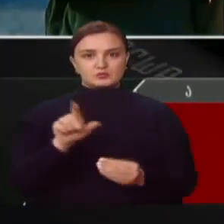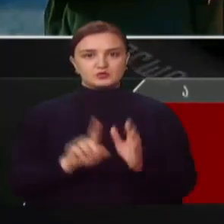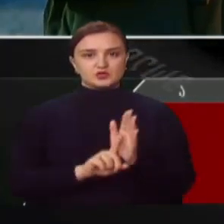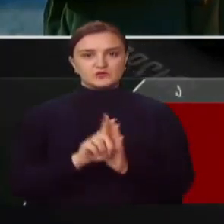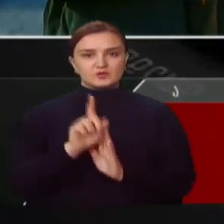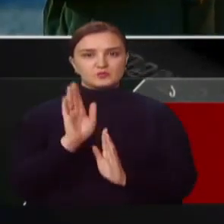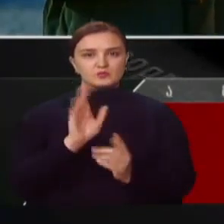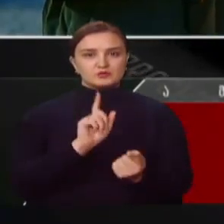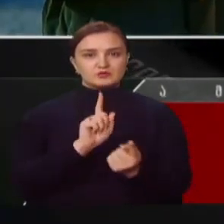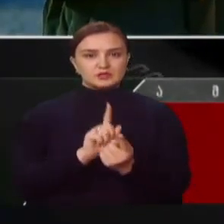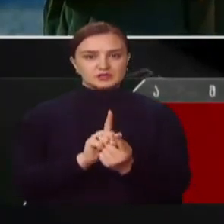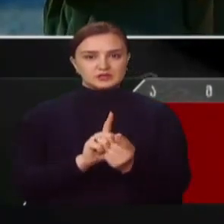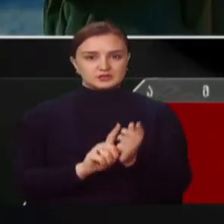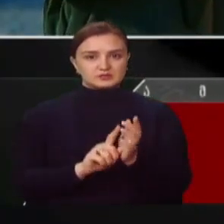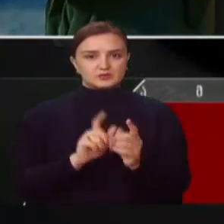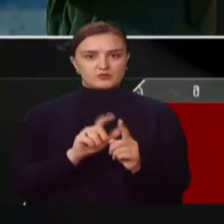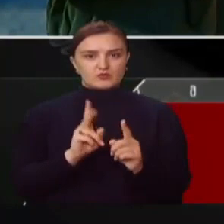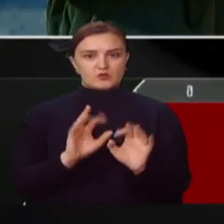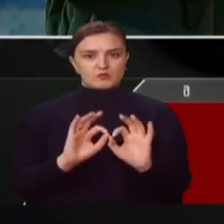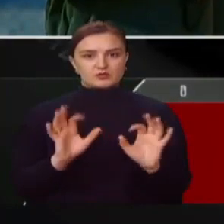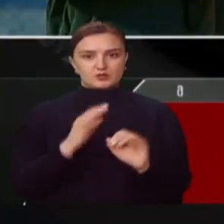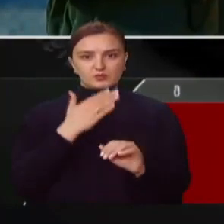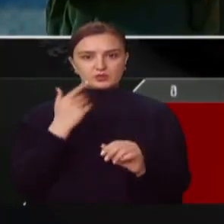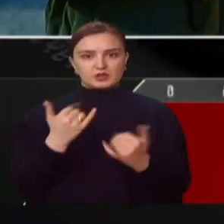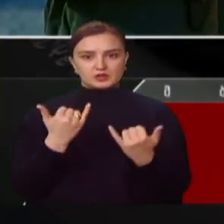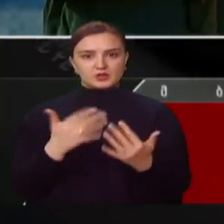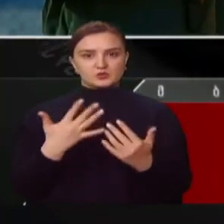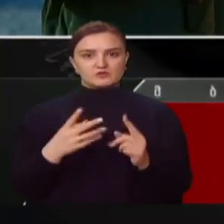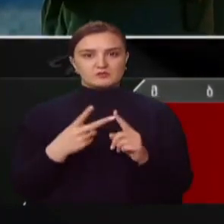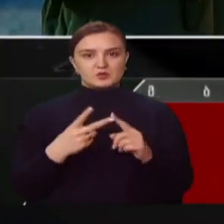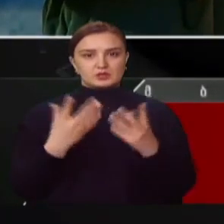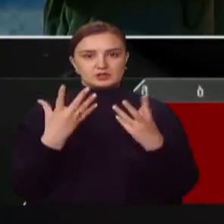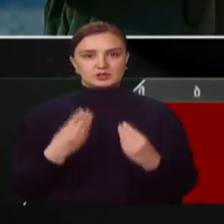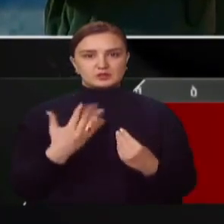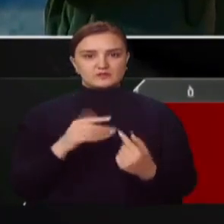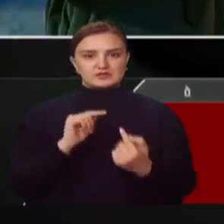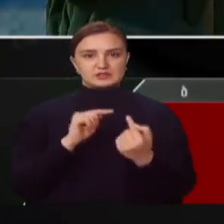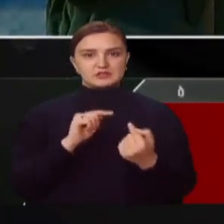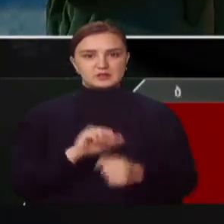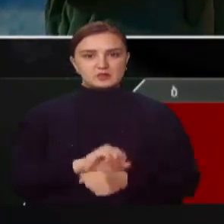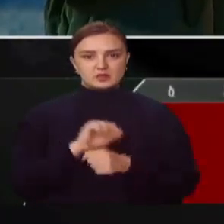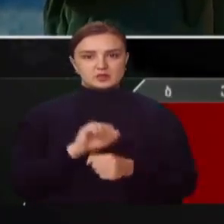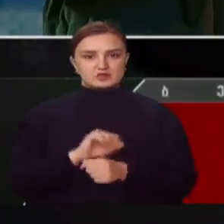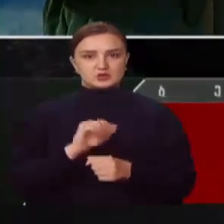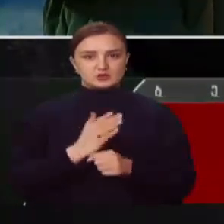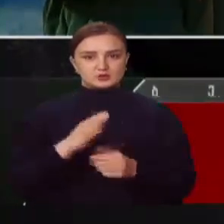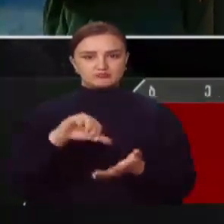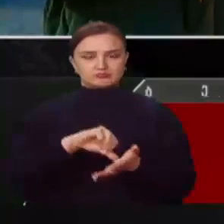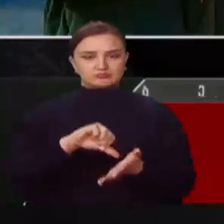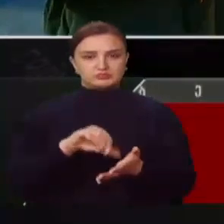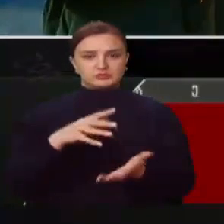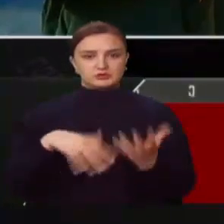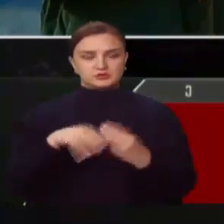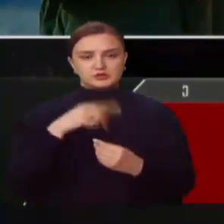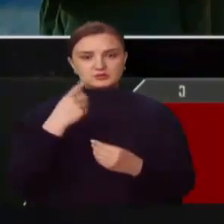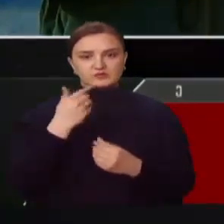დაწყებამდე კომენტარი არ გაუკეთებიათ თუმცა ისინი დღეს უკვე მეორე დღე არის რაც საპროტესტო აქციის რეჟიმში იმყოფებიან ისინი